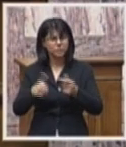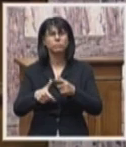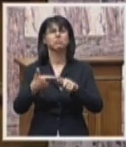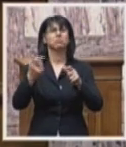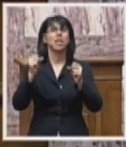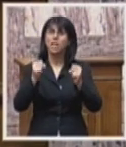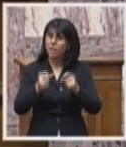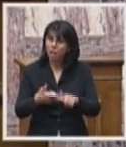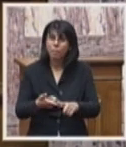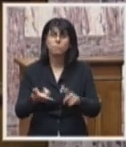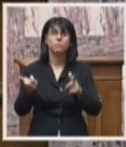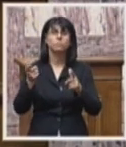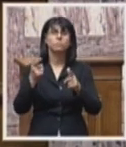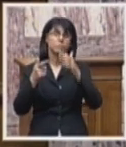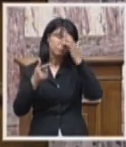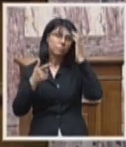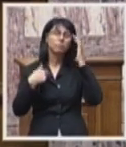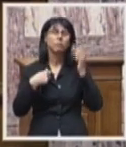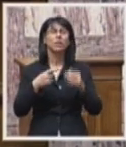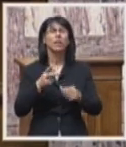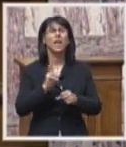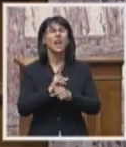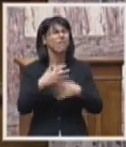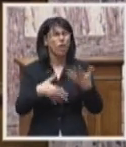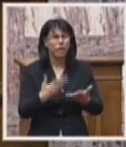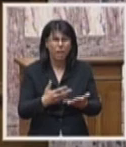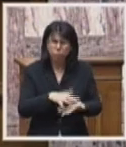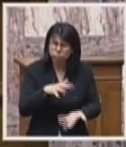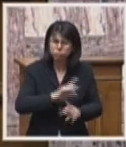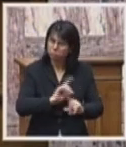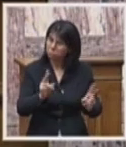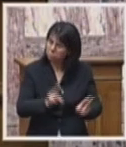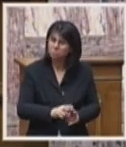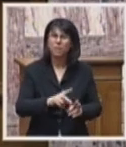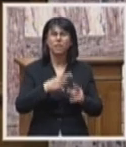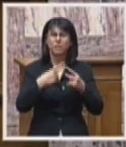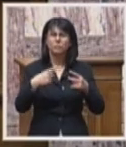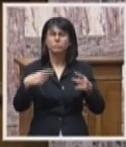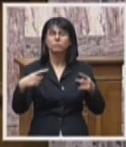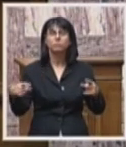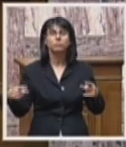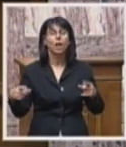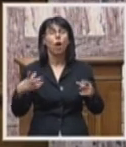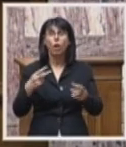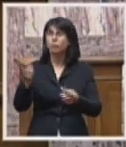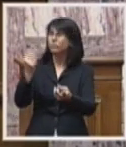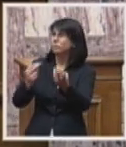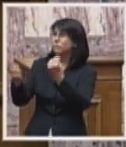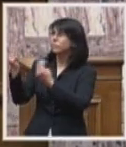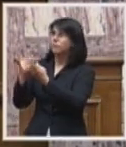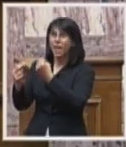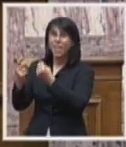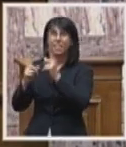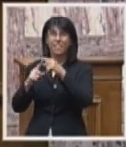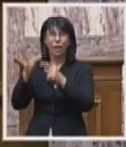καλύτερη, το χτύπημα της γραφειοκρατίας για την επιχειρηματικότητα, άλλοι για την αγροτική οικονομία. Από εκεί θα αντλήσουμε τεχνογνωσία.